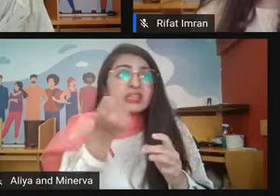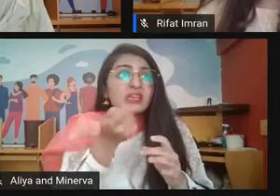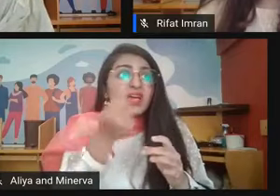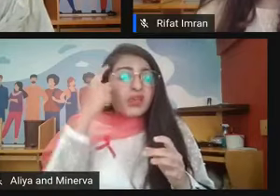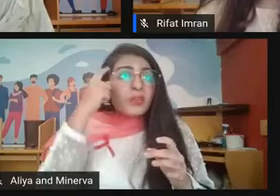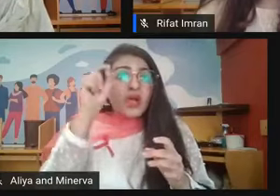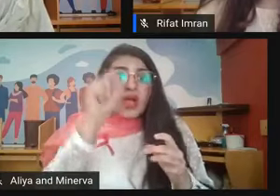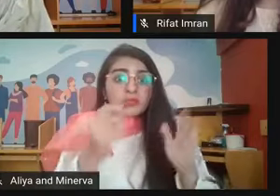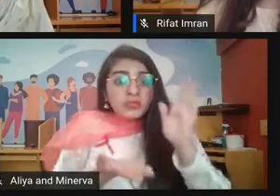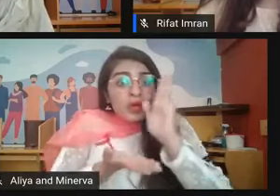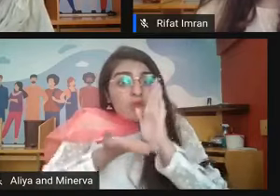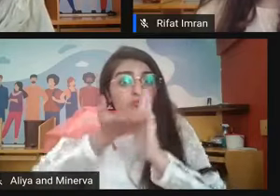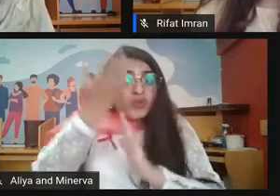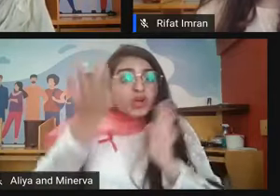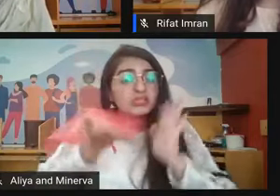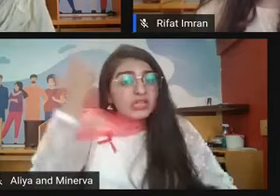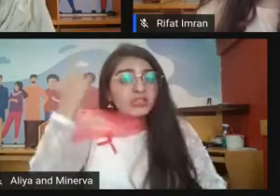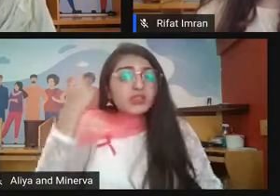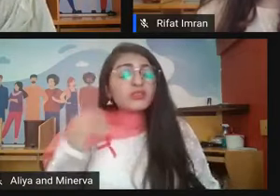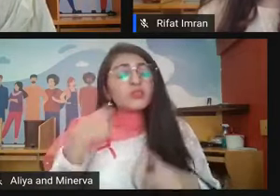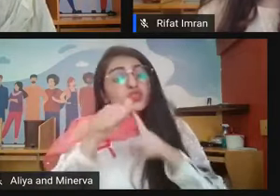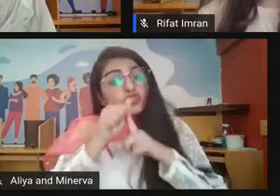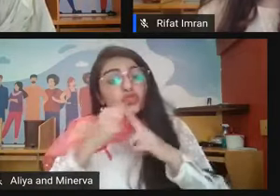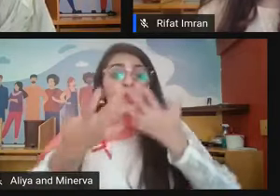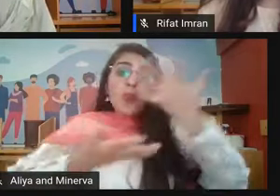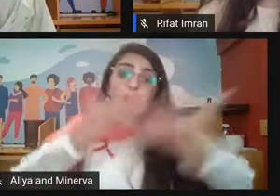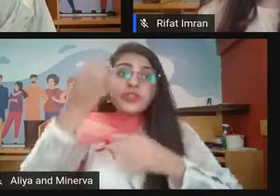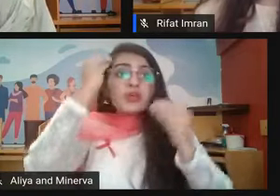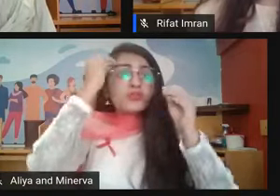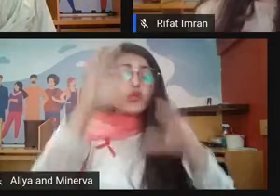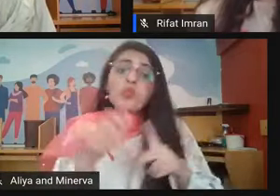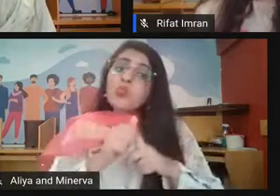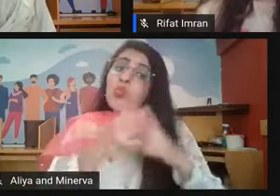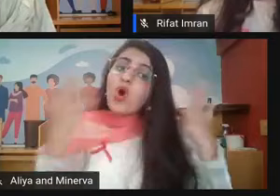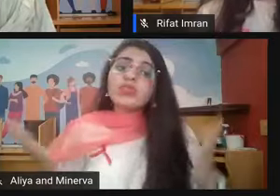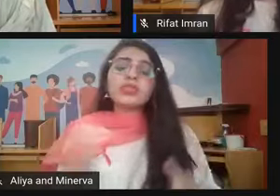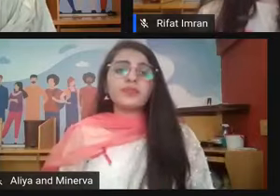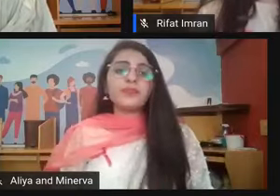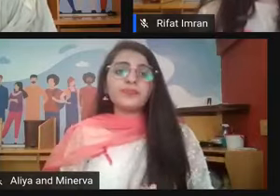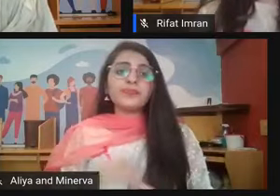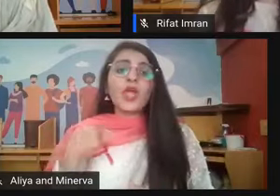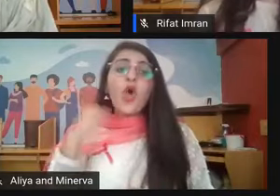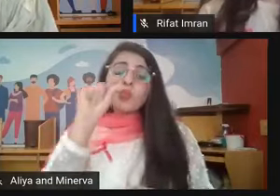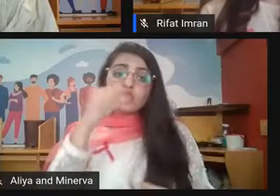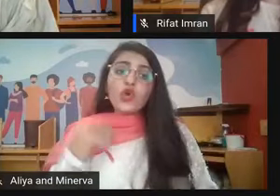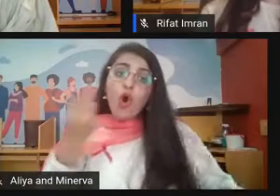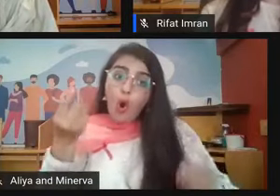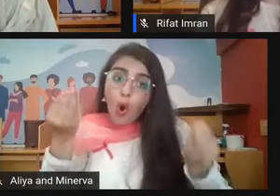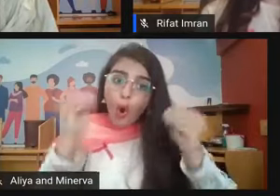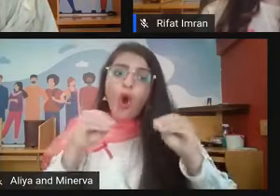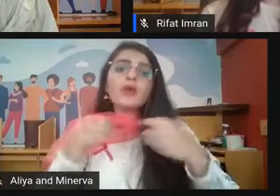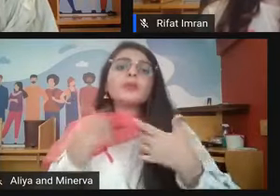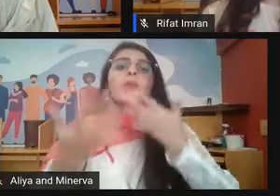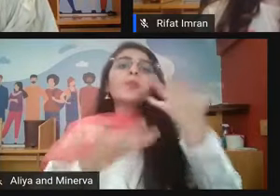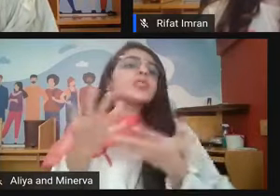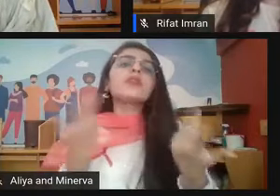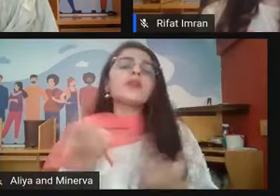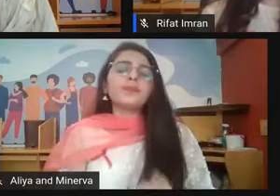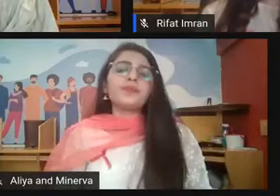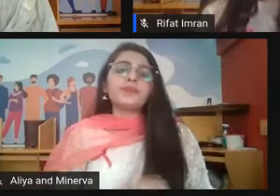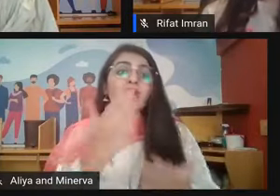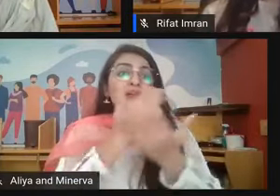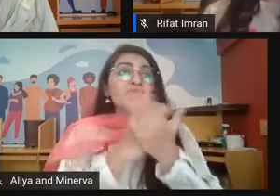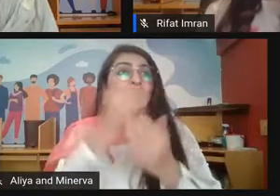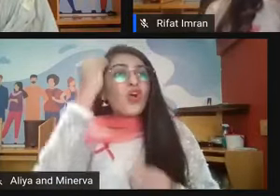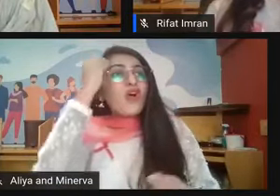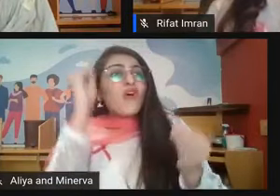इसलिए जरूरी है कि हम इसके ऊपर बात करें. अच्छा, एक और पॉइंट बहुत इम्पोर्टेंट जो मैं यहाँ बोलना चाहूंगी, जब हम अवेयरनेस की बात